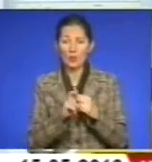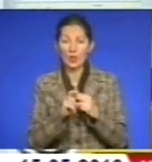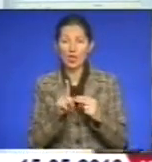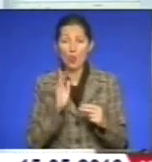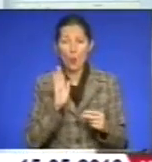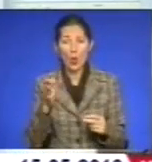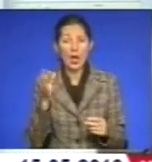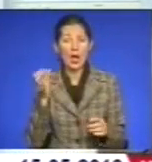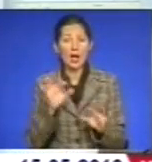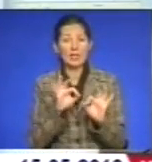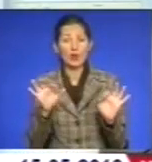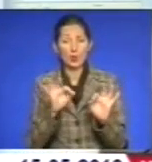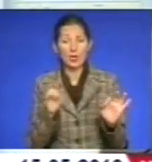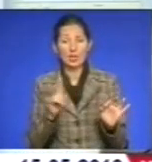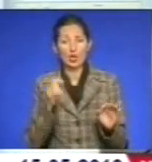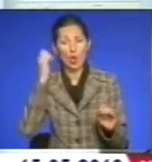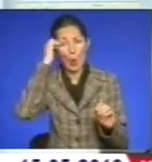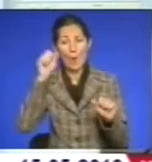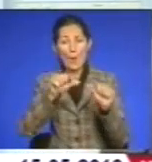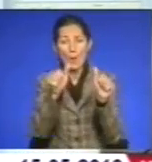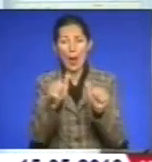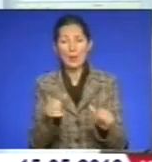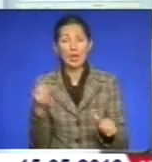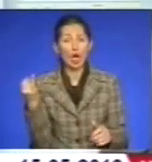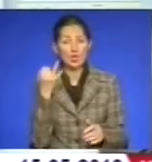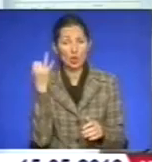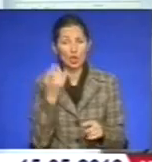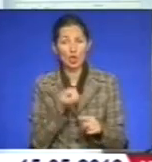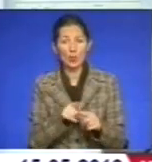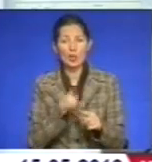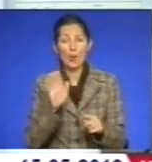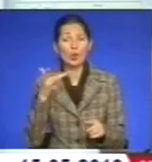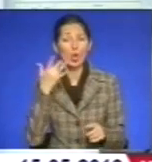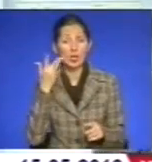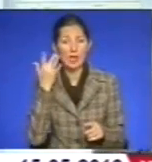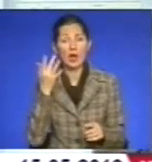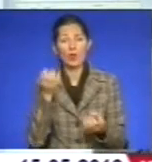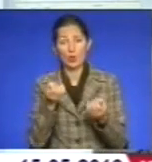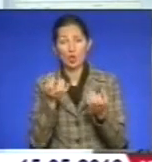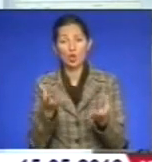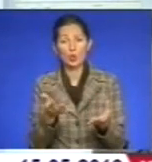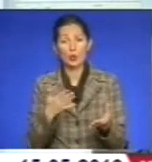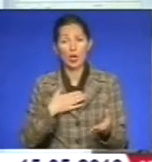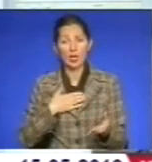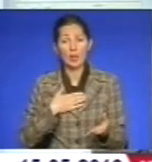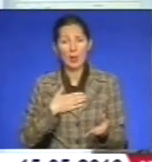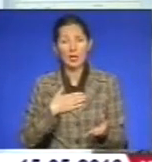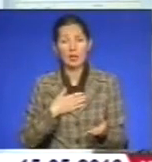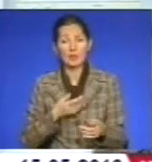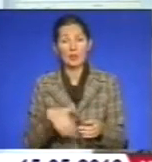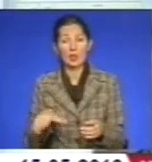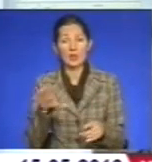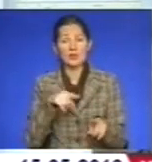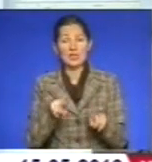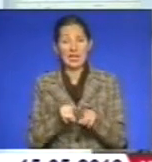щодо пам'яток історичних, тобто щоб все було легко і доступно. Але, як на мене, то все ж